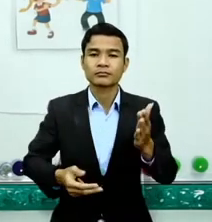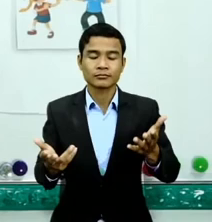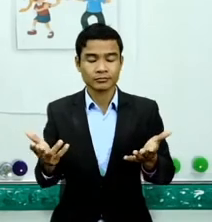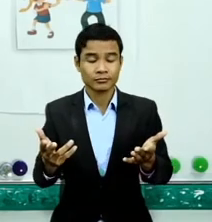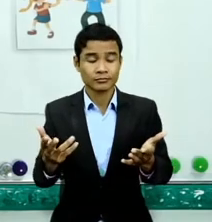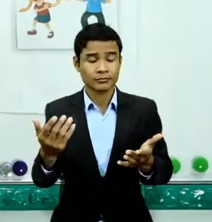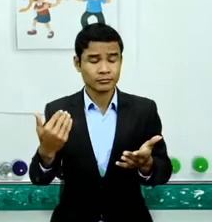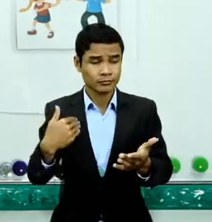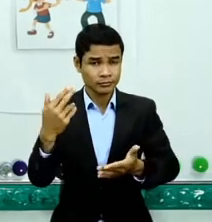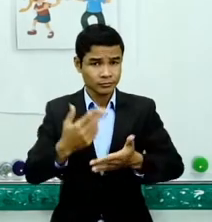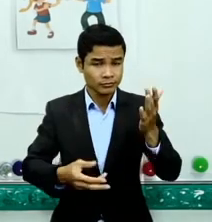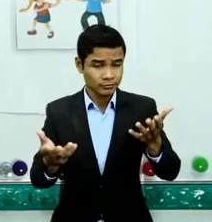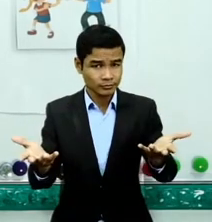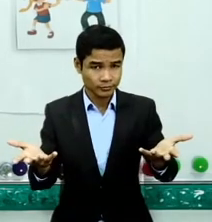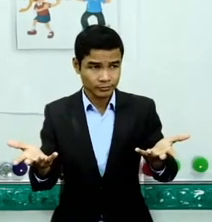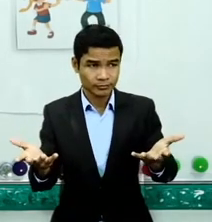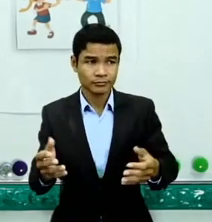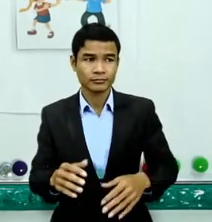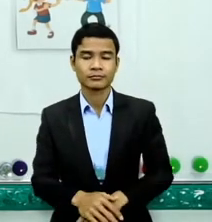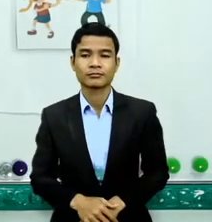khám bánh mày nú